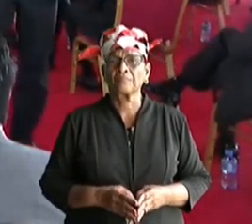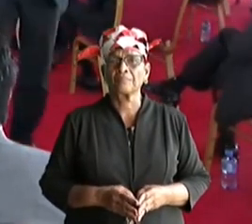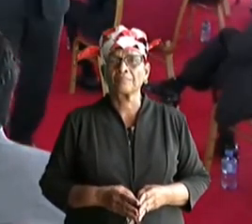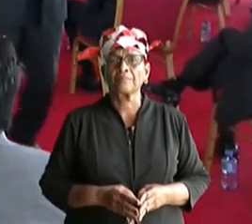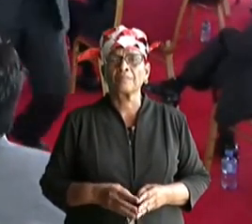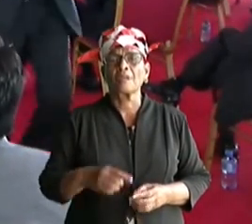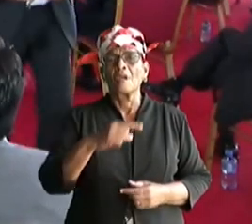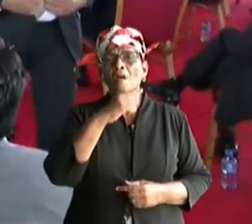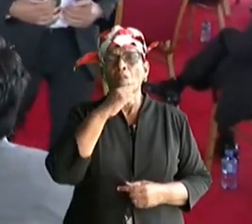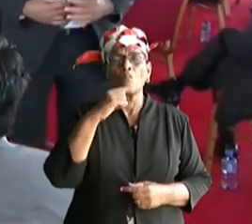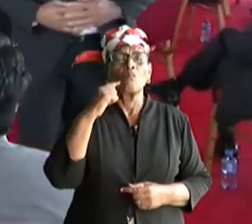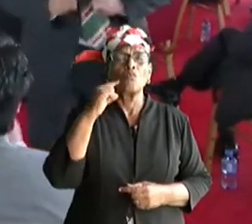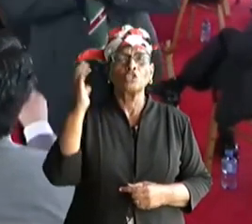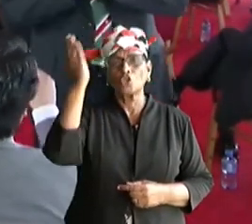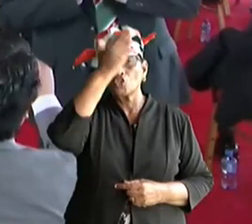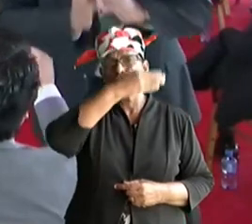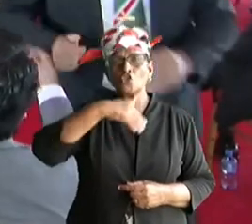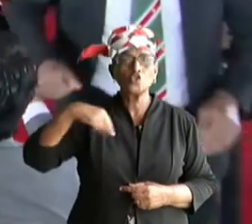stranang